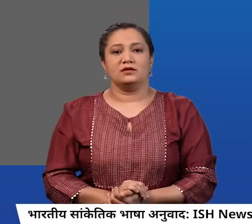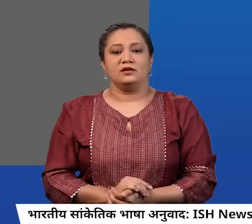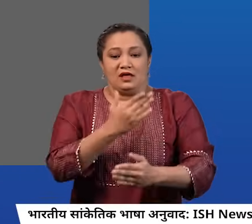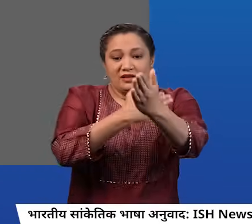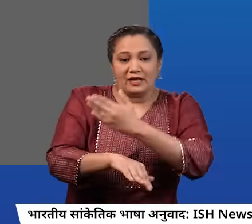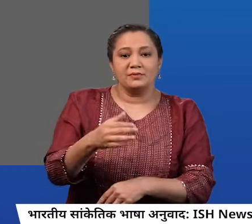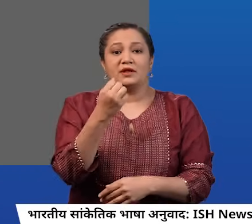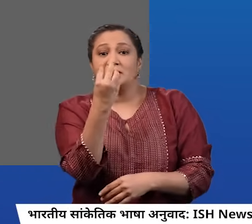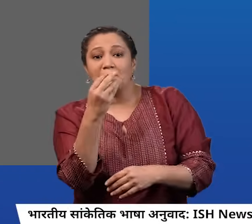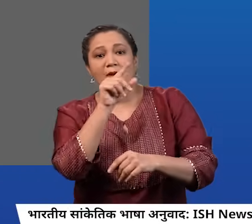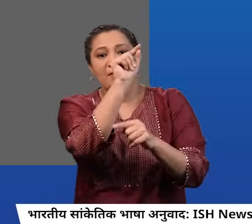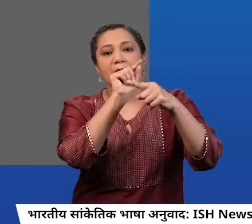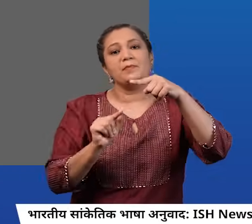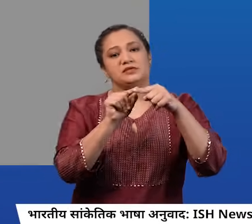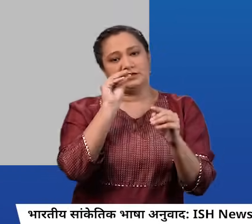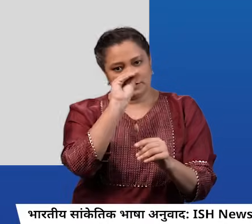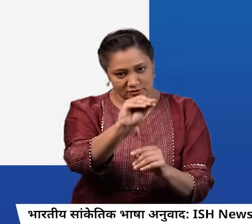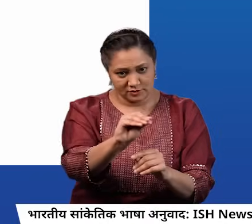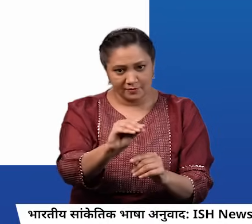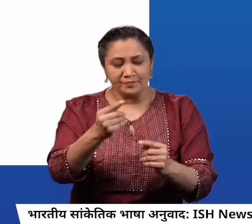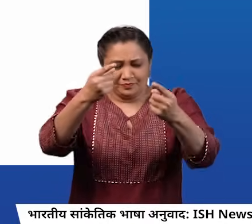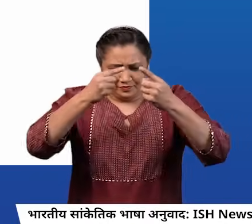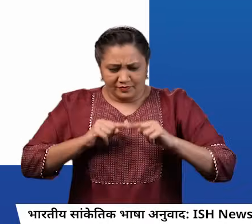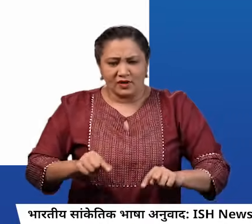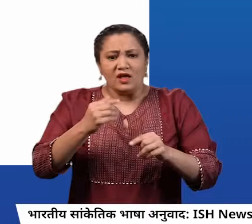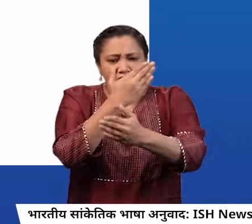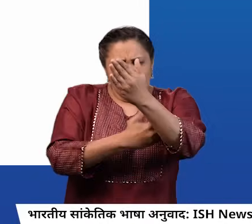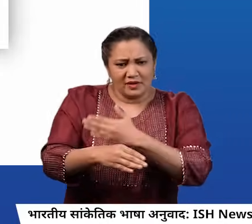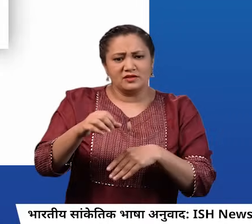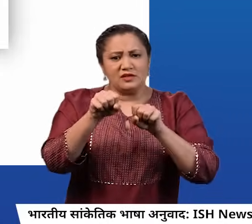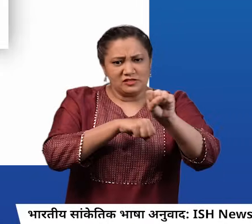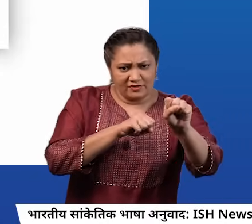मधे अपल्या दिव्यांग गत्वाचा प्रमाण टक्के वरी मदे द्याईचे आणि सोबताच अपन